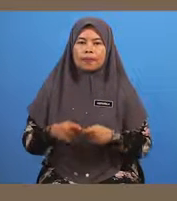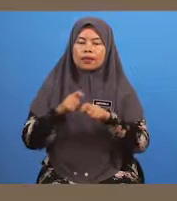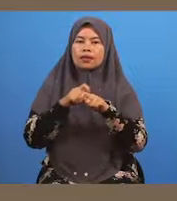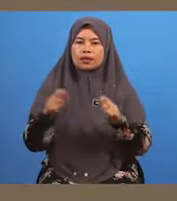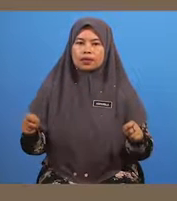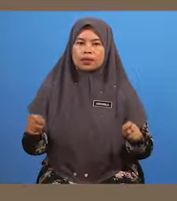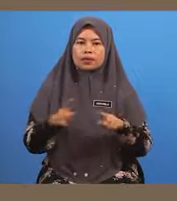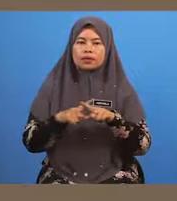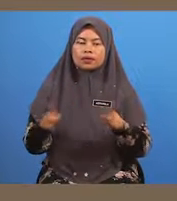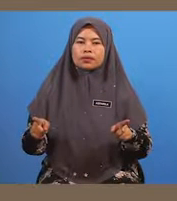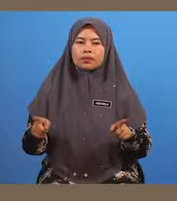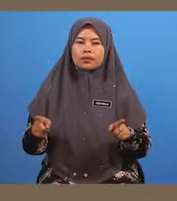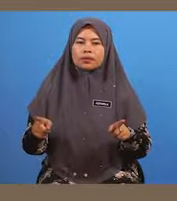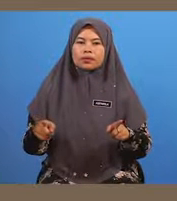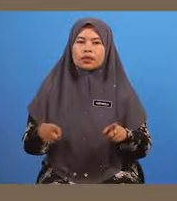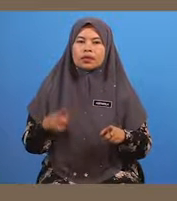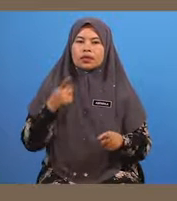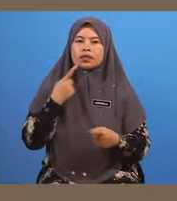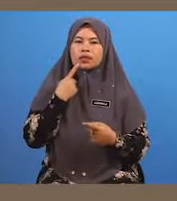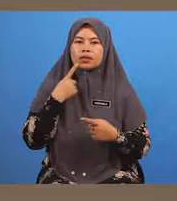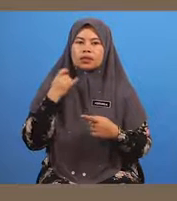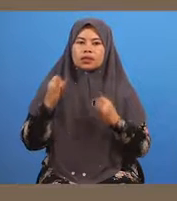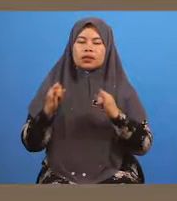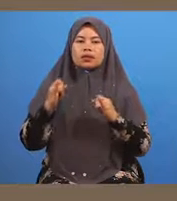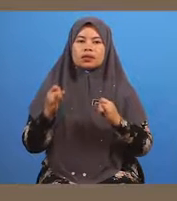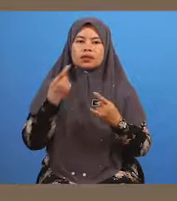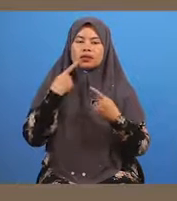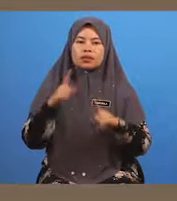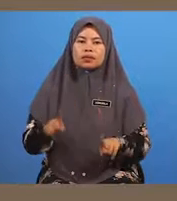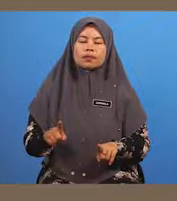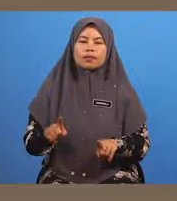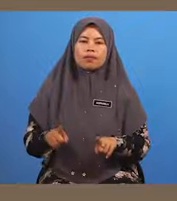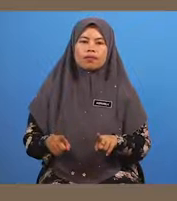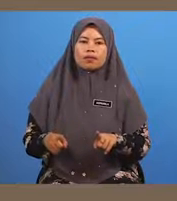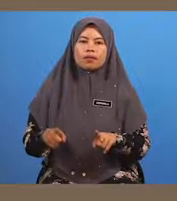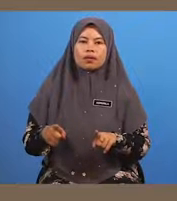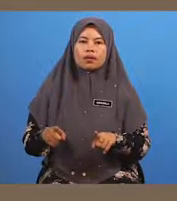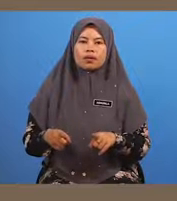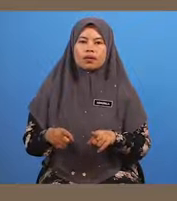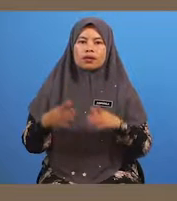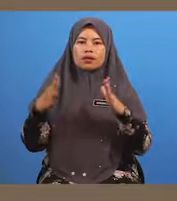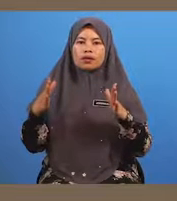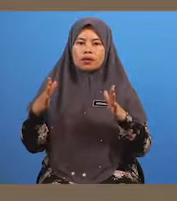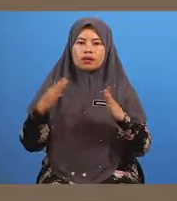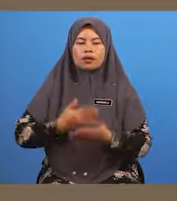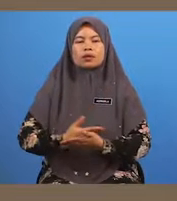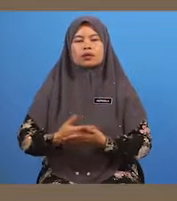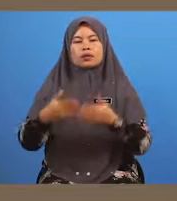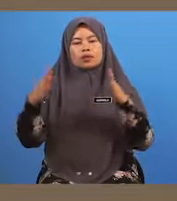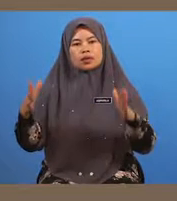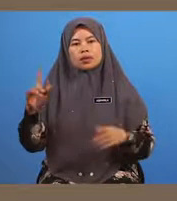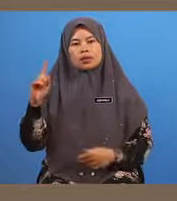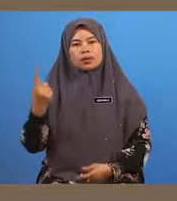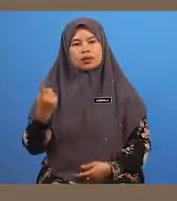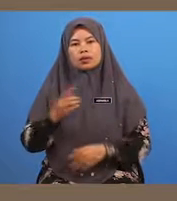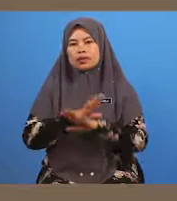murid-murid menjawab anak yang dijaga dan dibesarkan sahaja, murid-murid tidak akan memperoleh markah kerana kata kunci